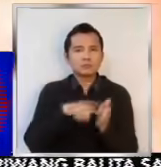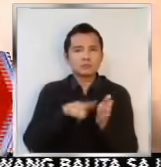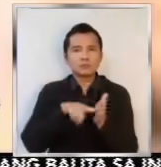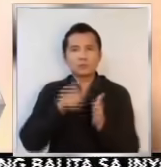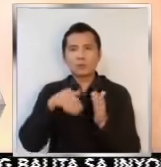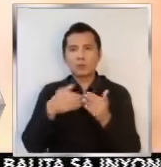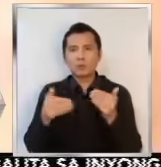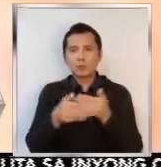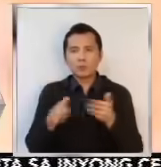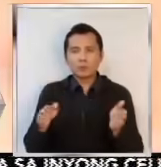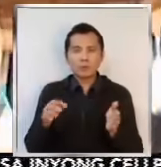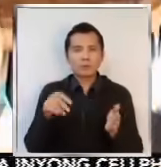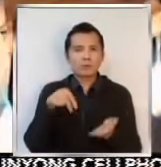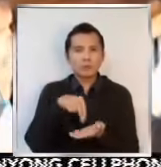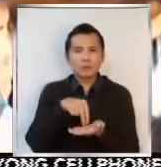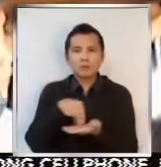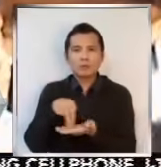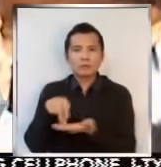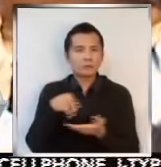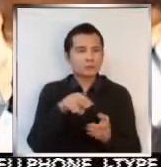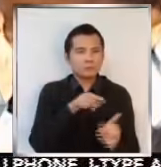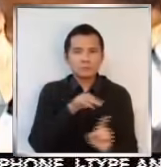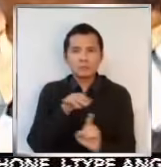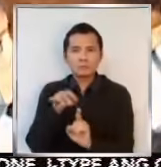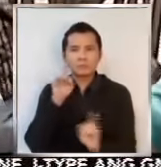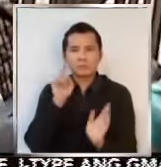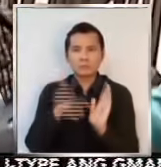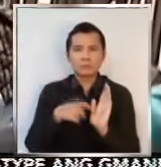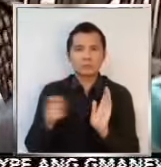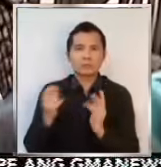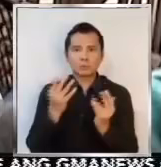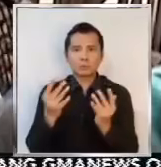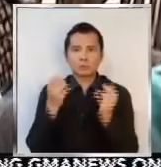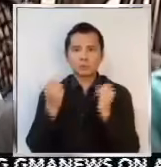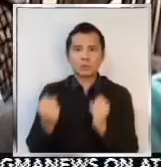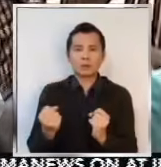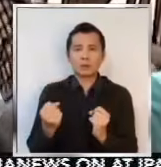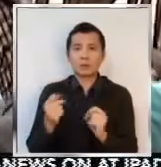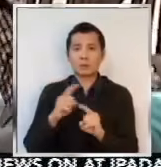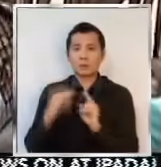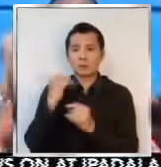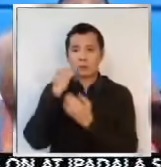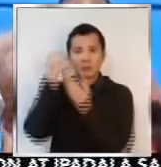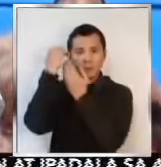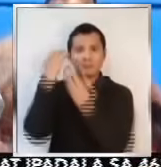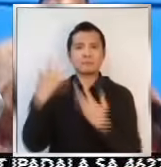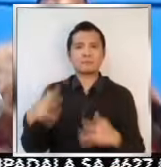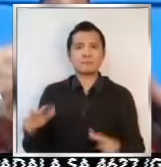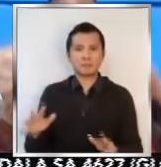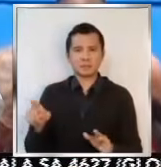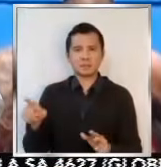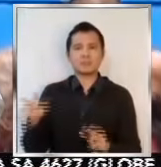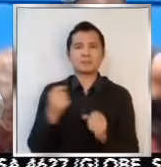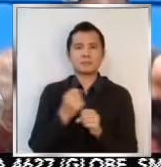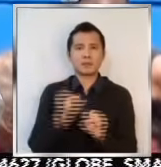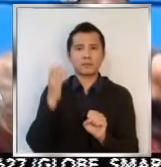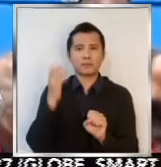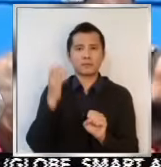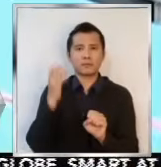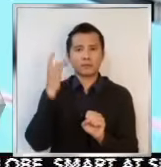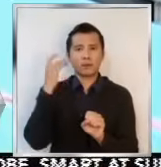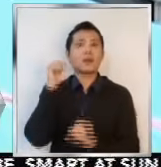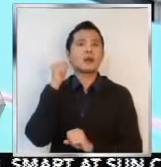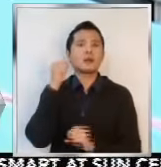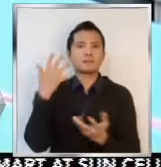bahay, malakas na yung apoy. Ang mga apo, ligtas na pala matapos mailabas ng kanilang tiyahin. Tatlong magkakatabing bahay